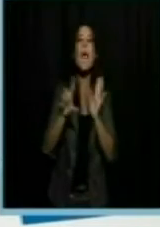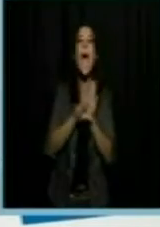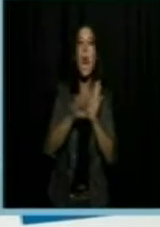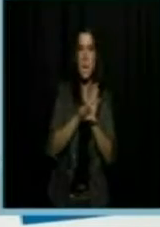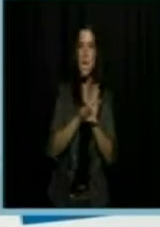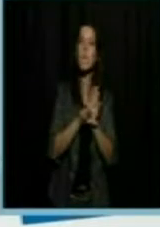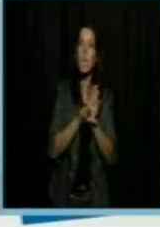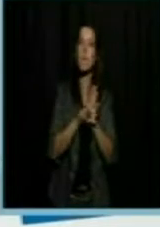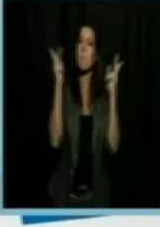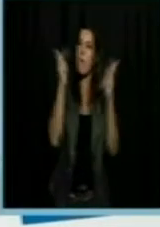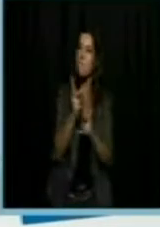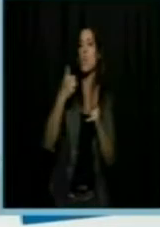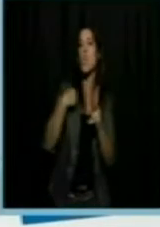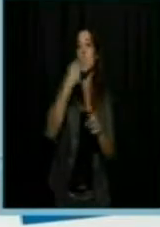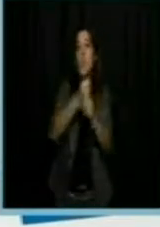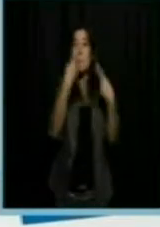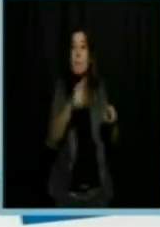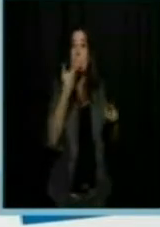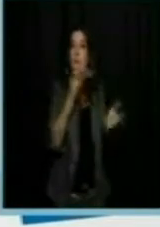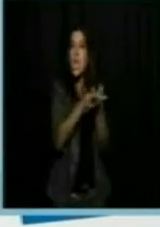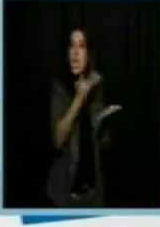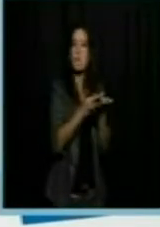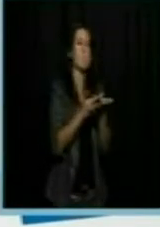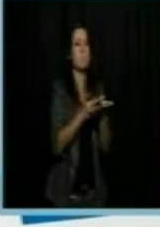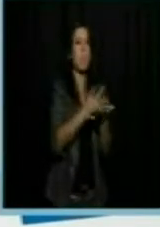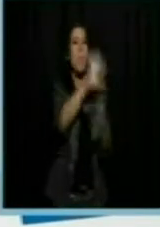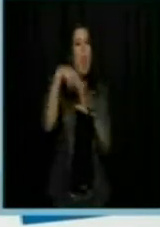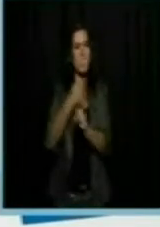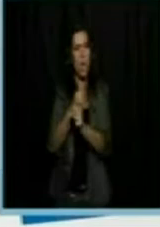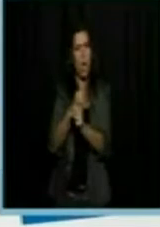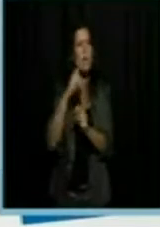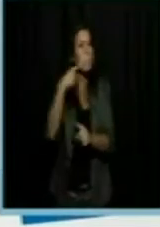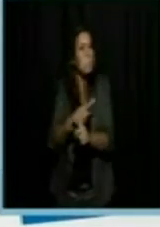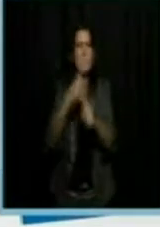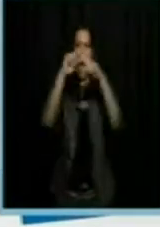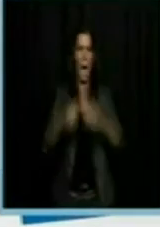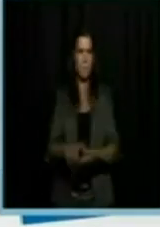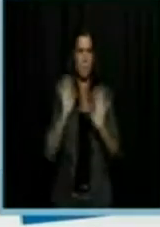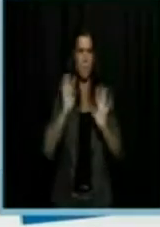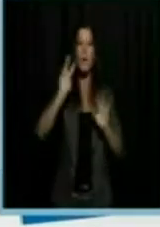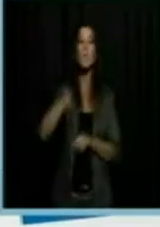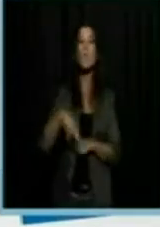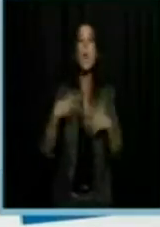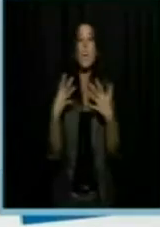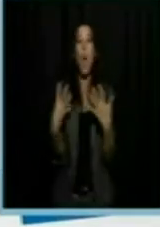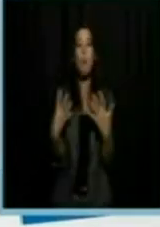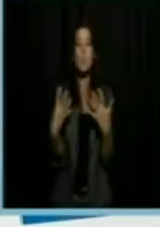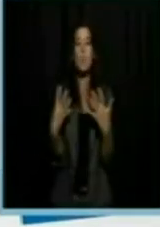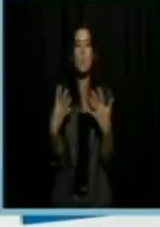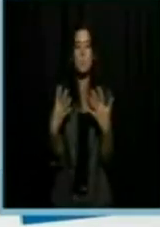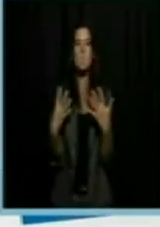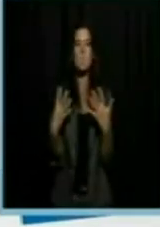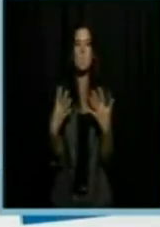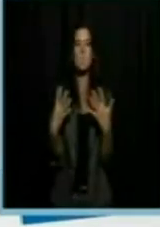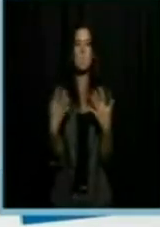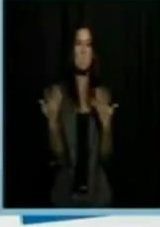Però io vi voglio parlare di un'altra storia che è successa ad Amsterdam. Nel 2009 è